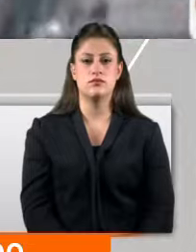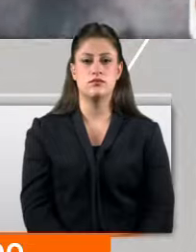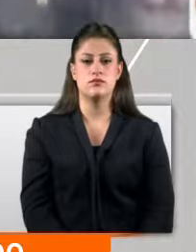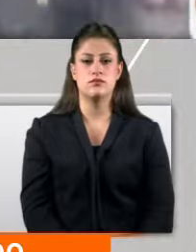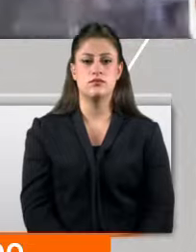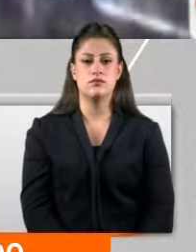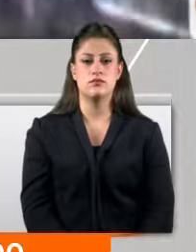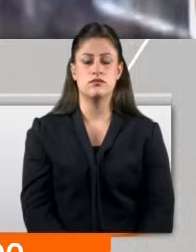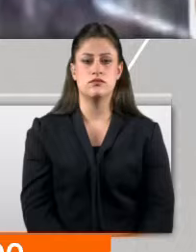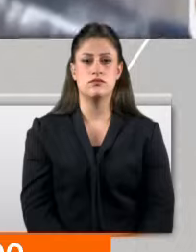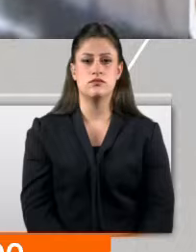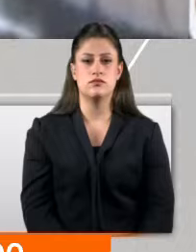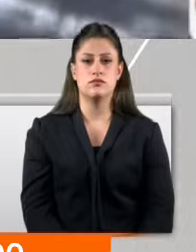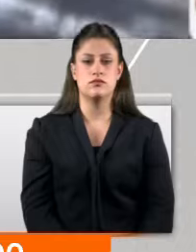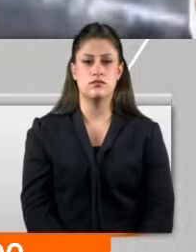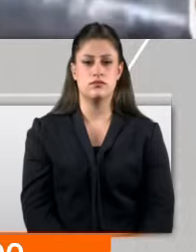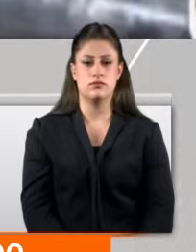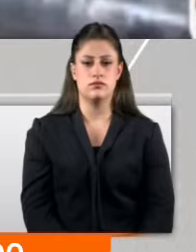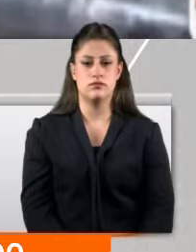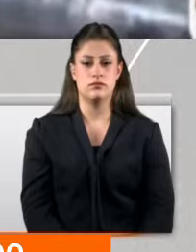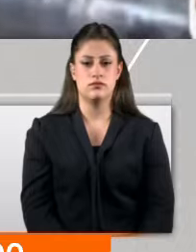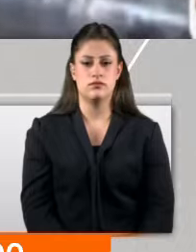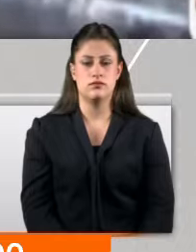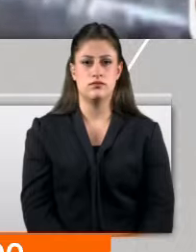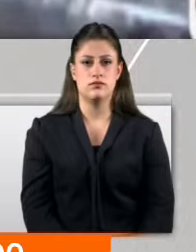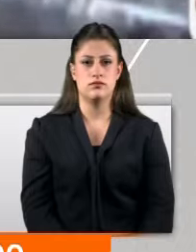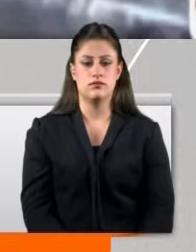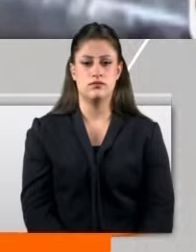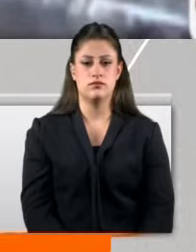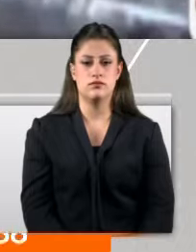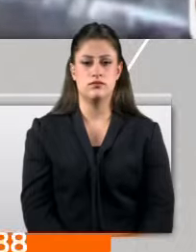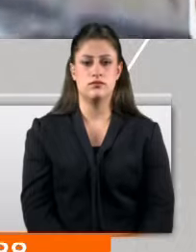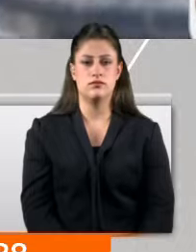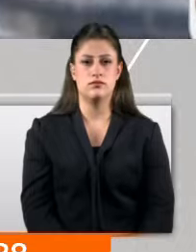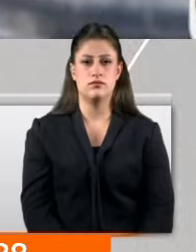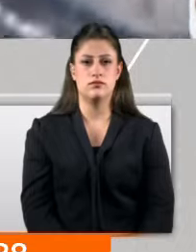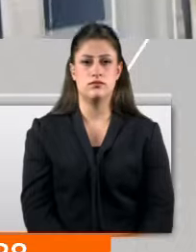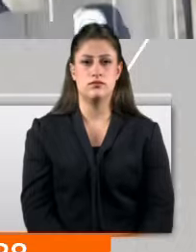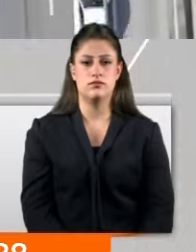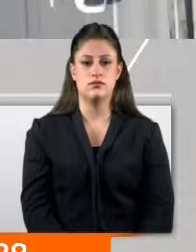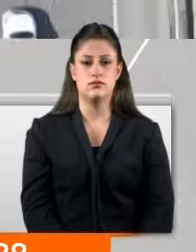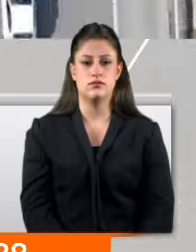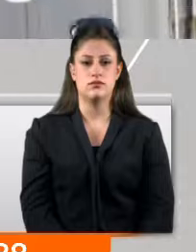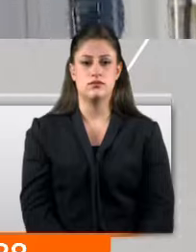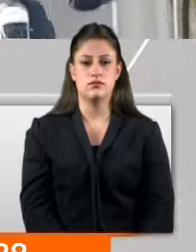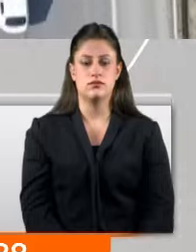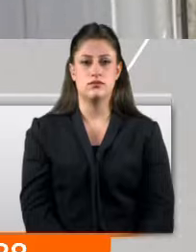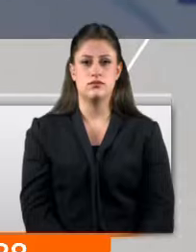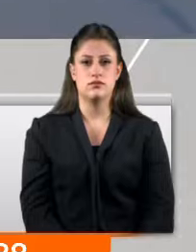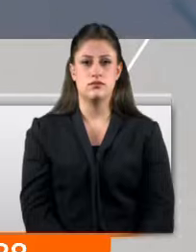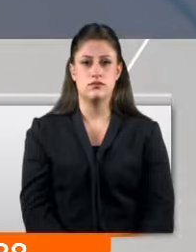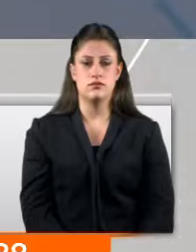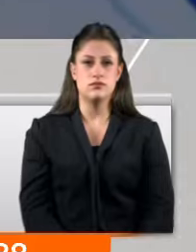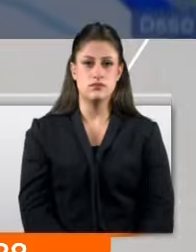görebilme şansına sahip oluyorlar. Bu durum tabii ki farklı BC planları yapmalarına sebebiyet veriyor. Sosyal medyada paylaşım yapınca